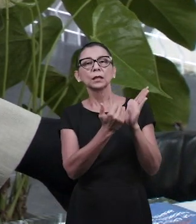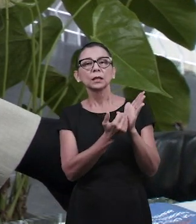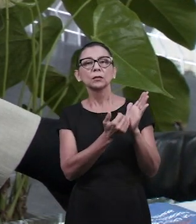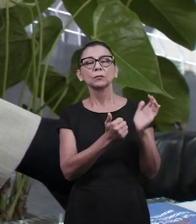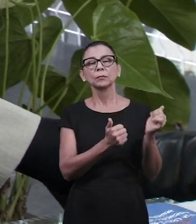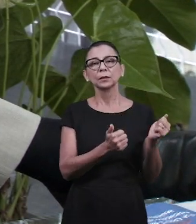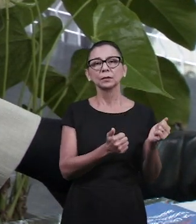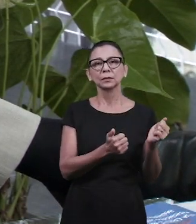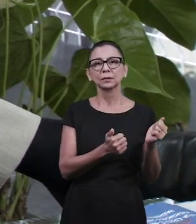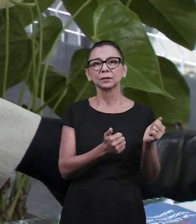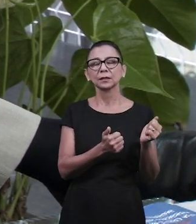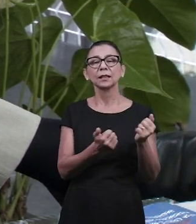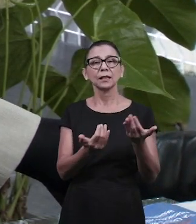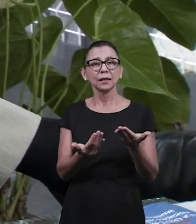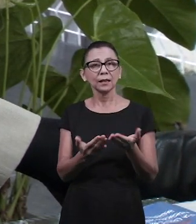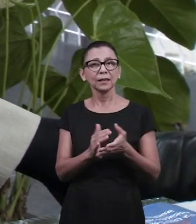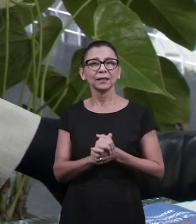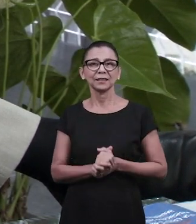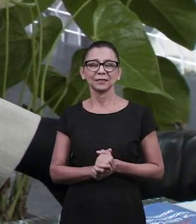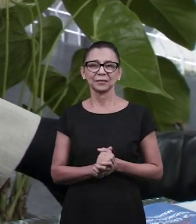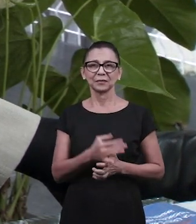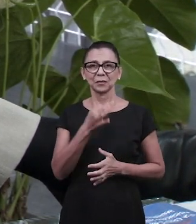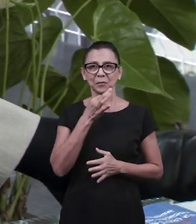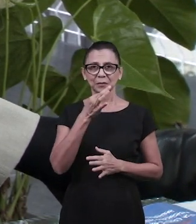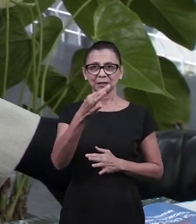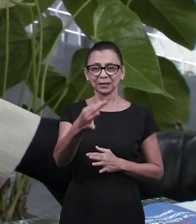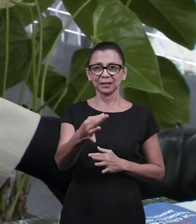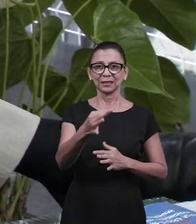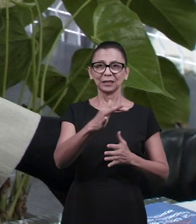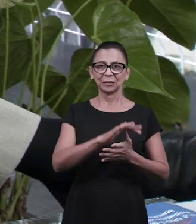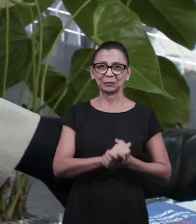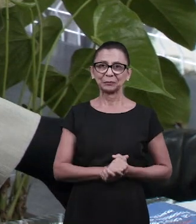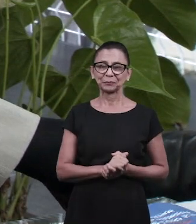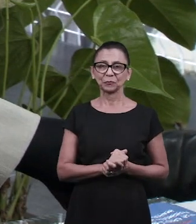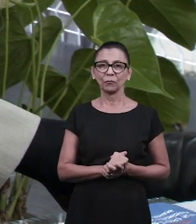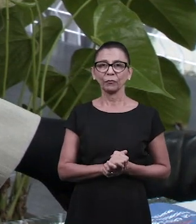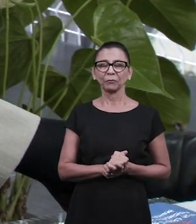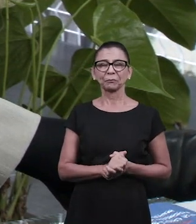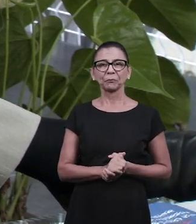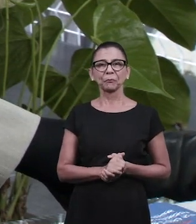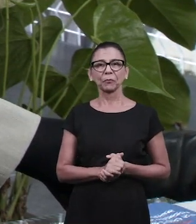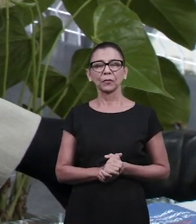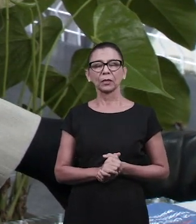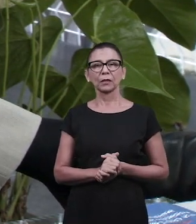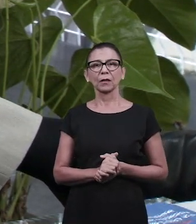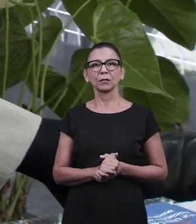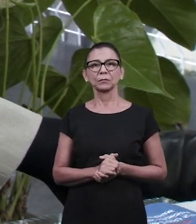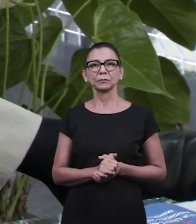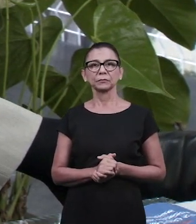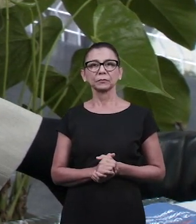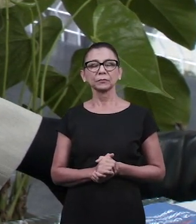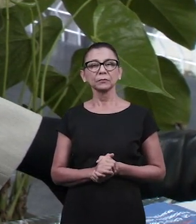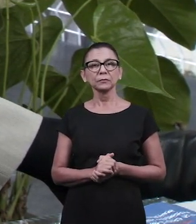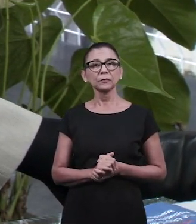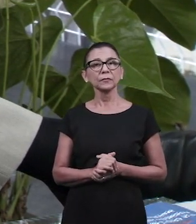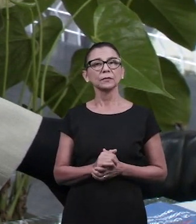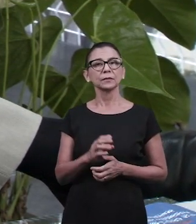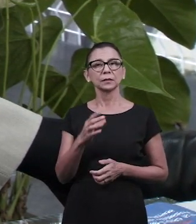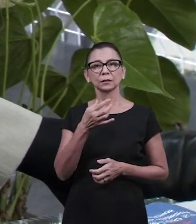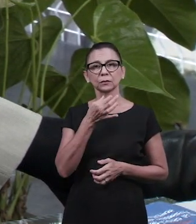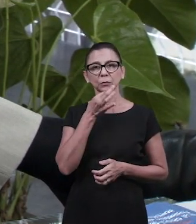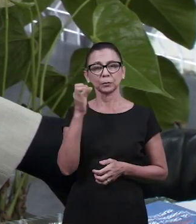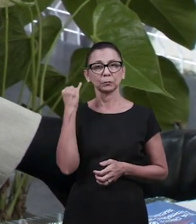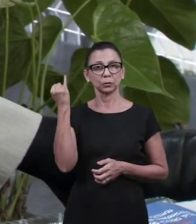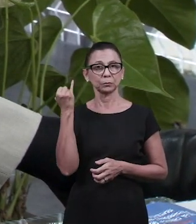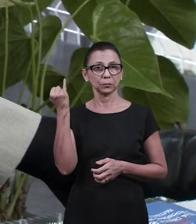avez un doute, indiquez le volet et votre message sera adressé au présentateur de ce volet. Ça sert très bien de connaître